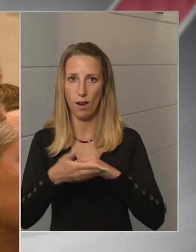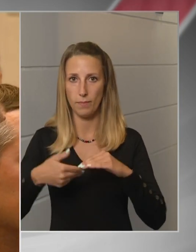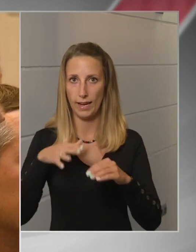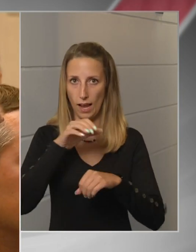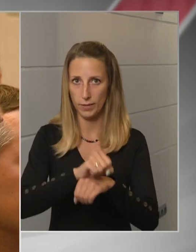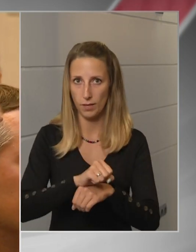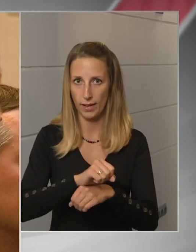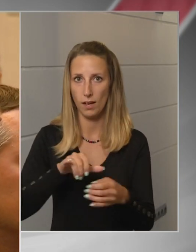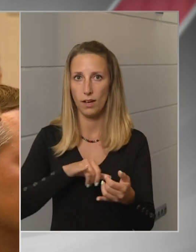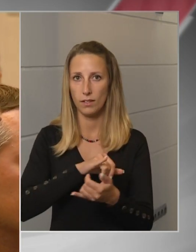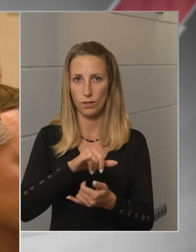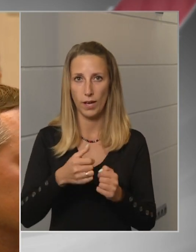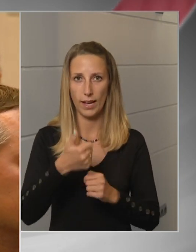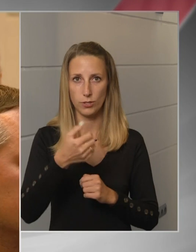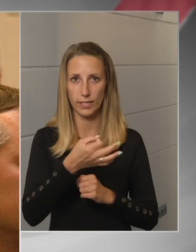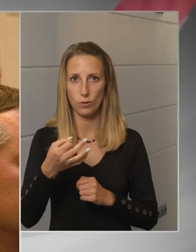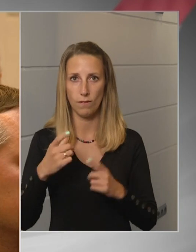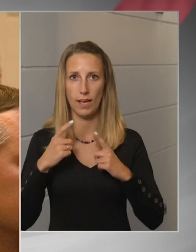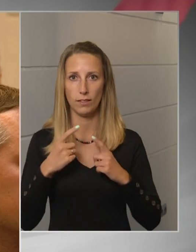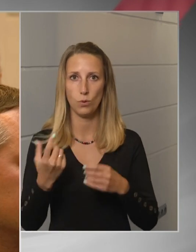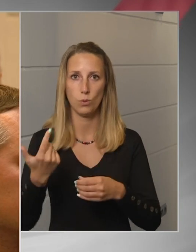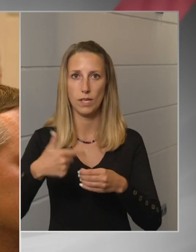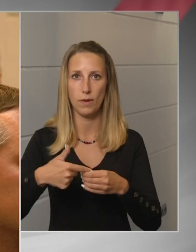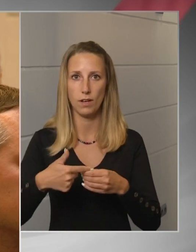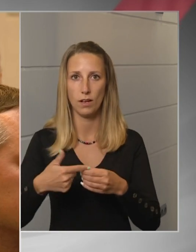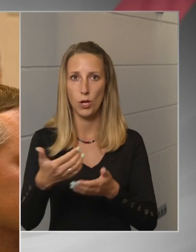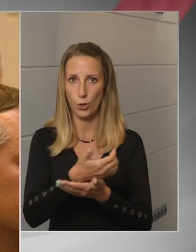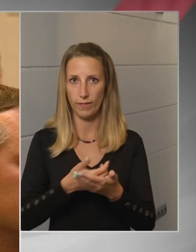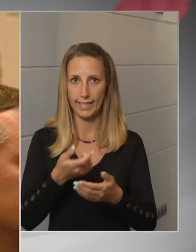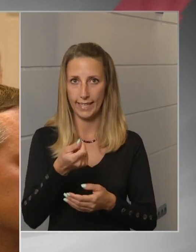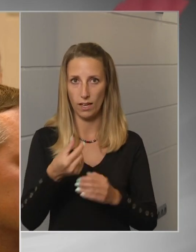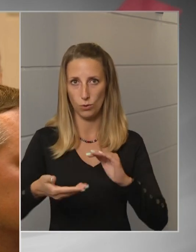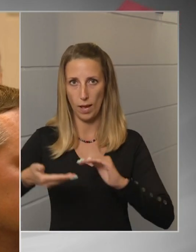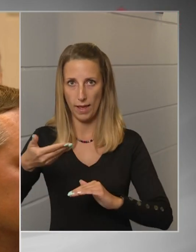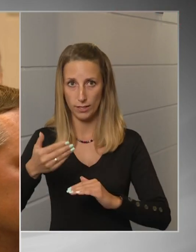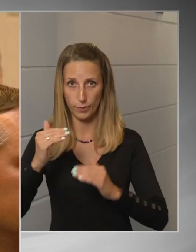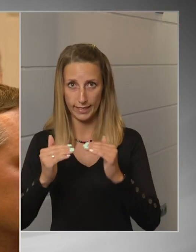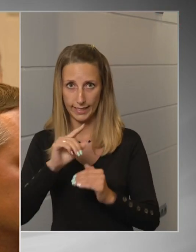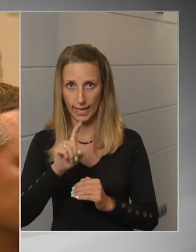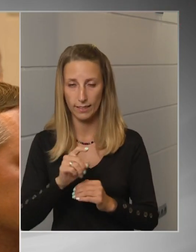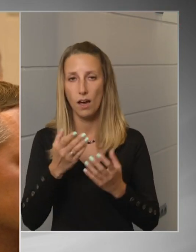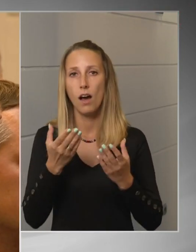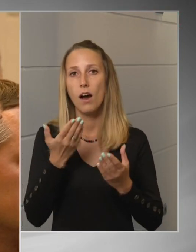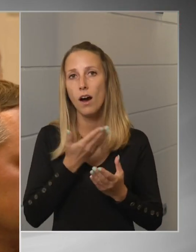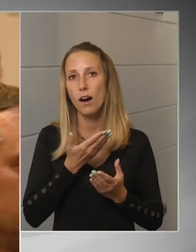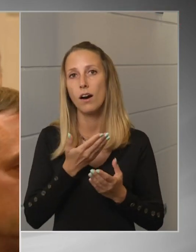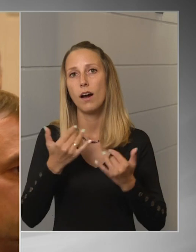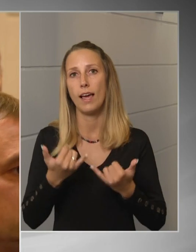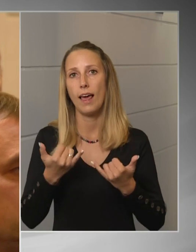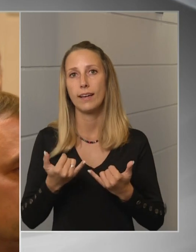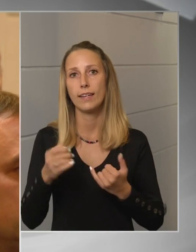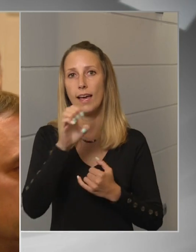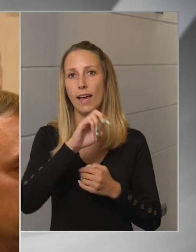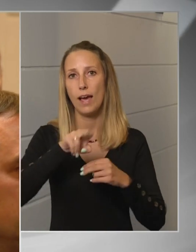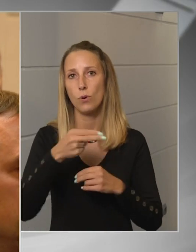elsőjétől várható üzemanyag jövedéki adó emelés mértékét, amennyiben a jelenlegi